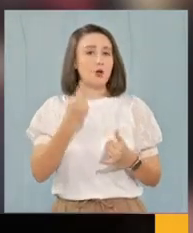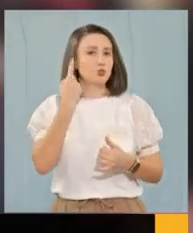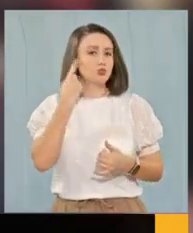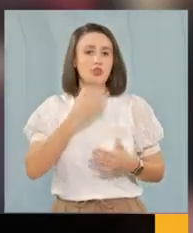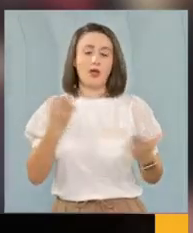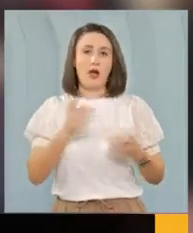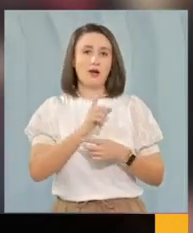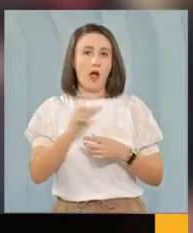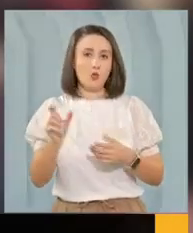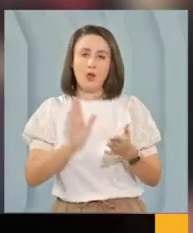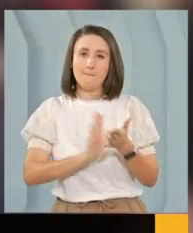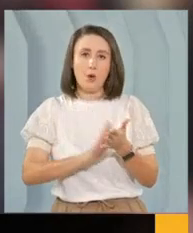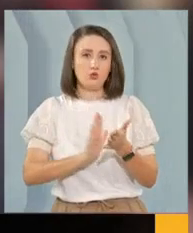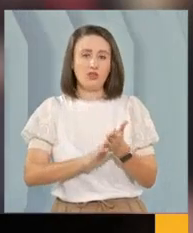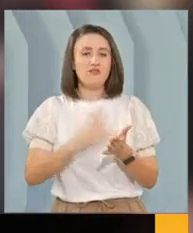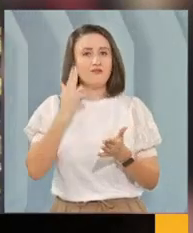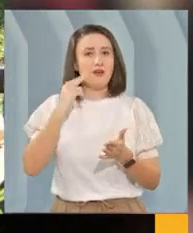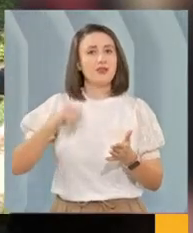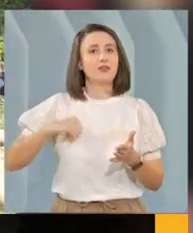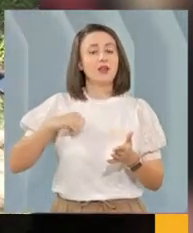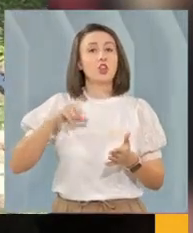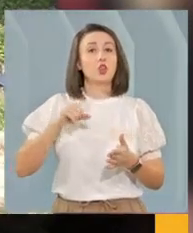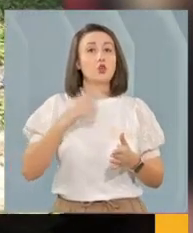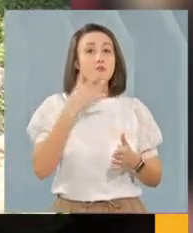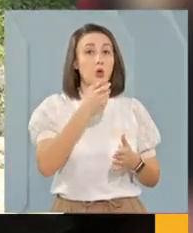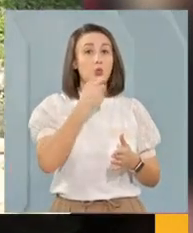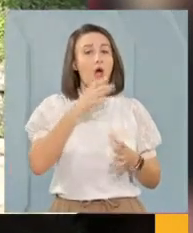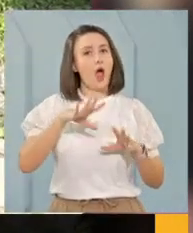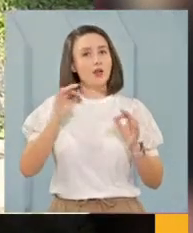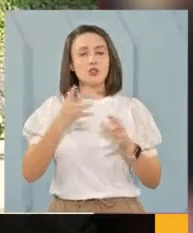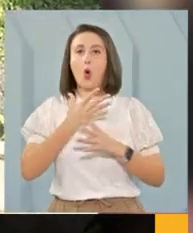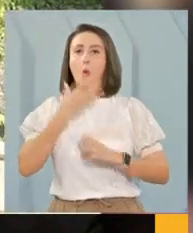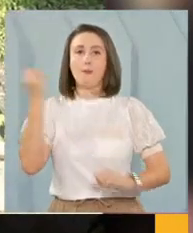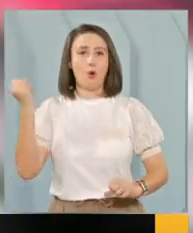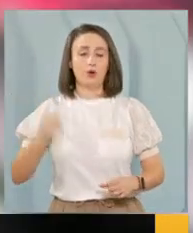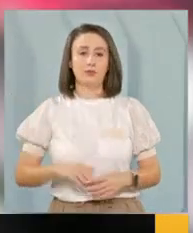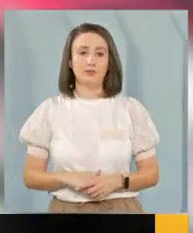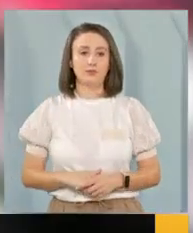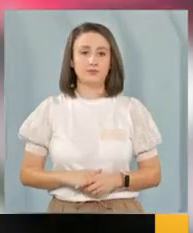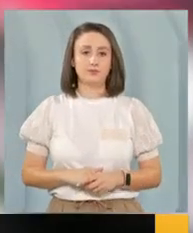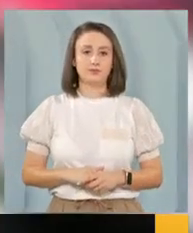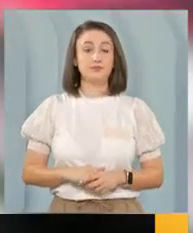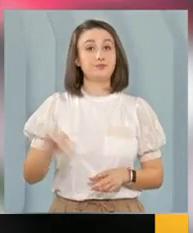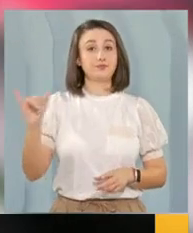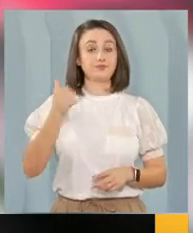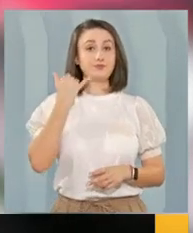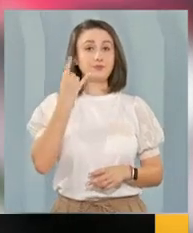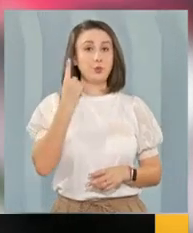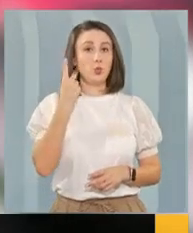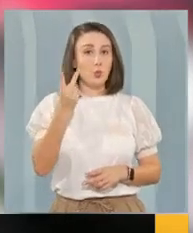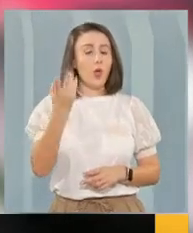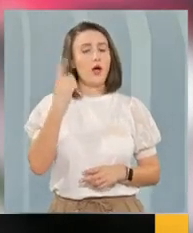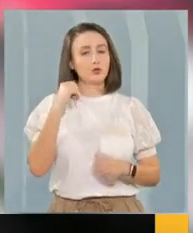se știe Care a fost motivul pentru care tânăra de 24 de ani a ales să își pună brusc capăt zilelor cel care a sunat la 112